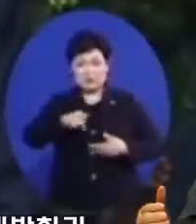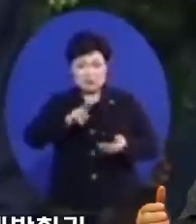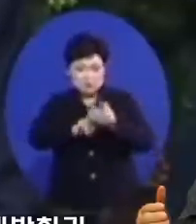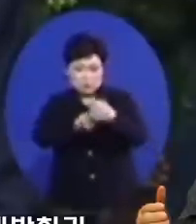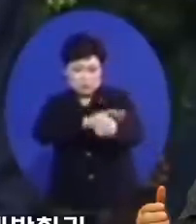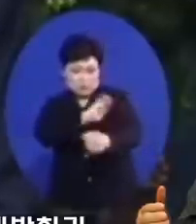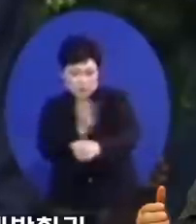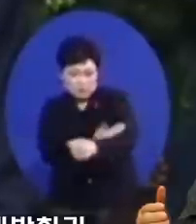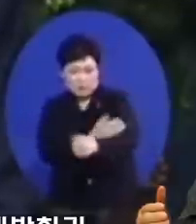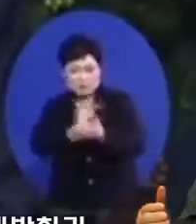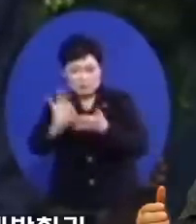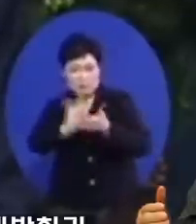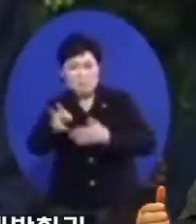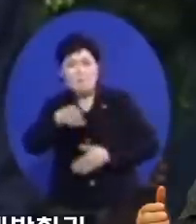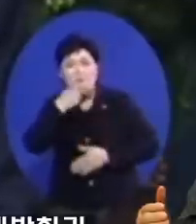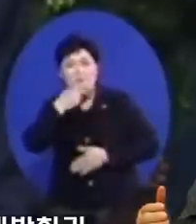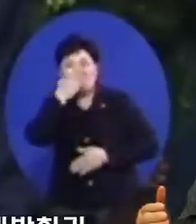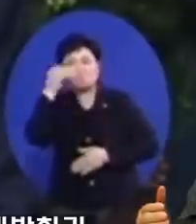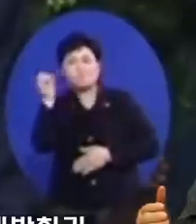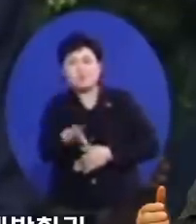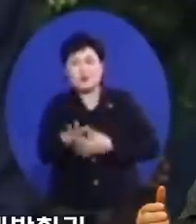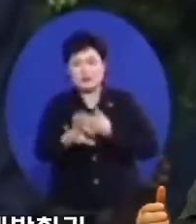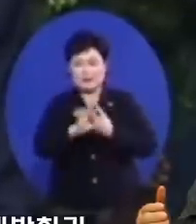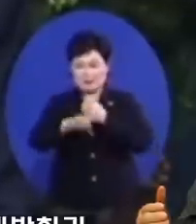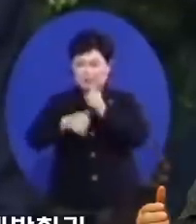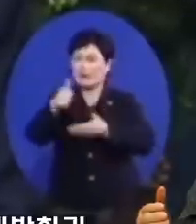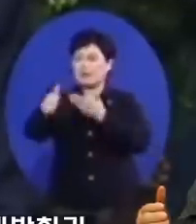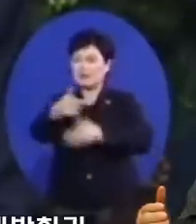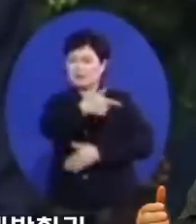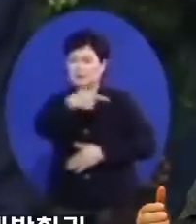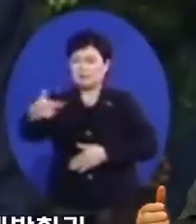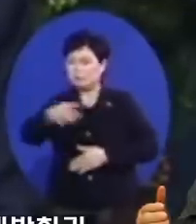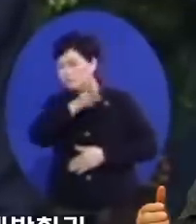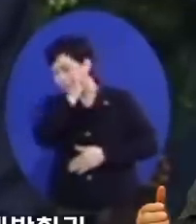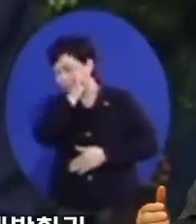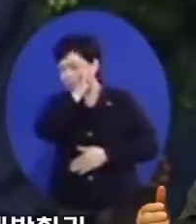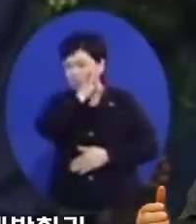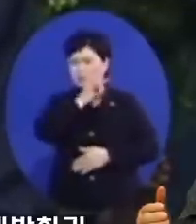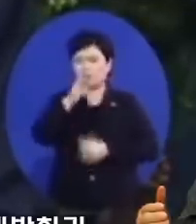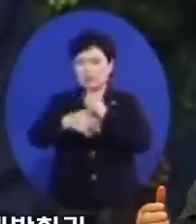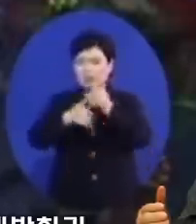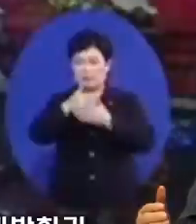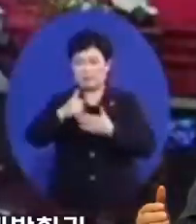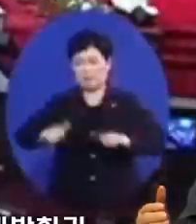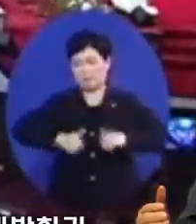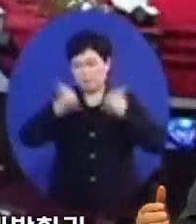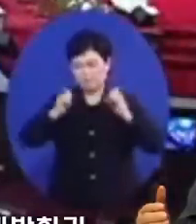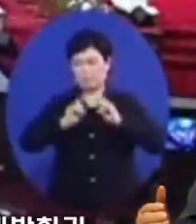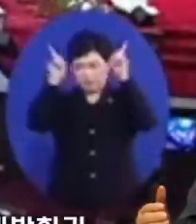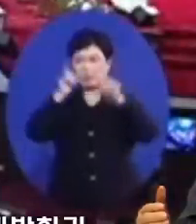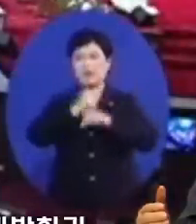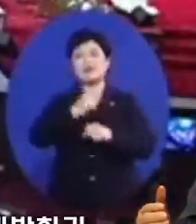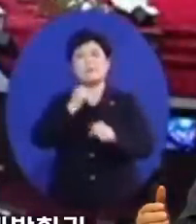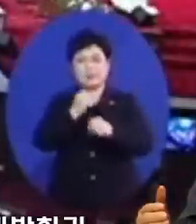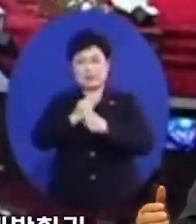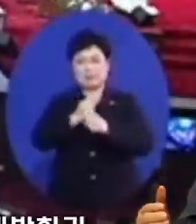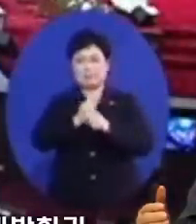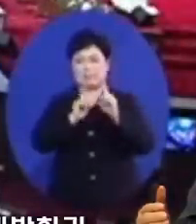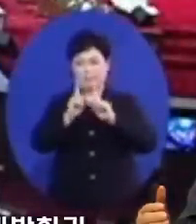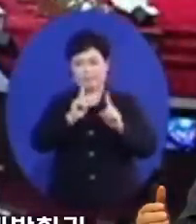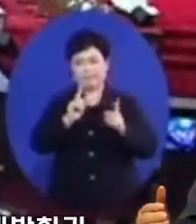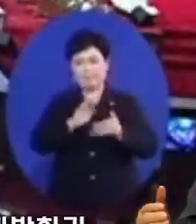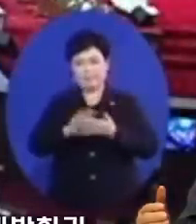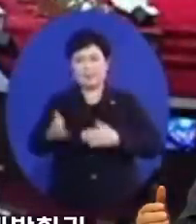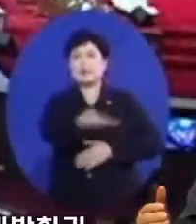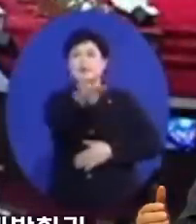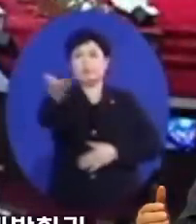능력을 사용하지 않고 무시해버리면 하나님께 큰 수치를 돌리고 하나님을 진노하게 만드신다는 것입니다.